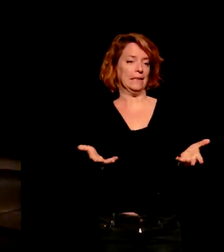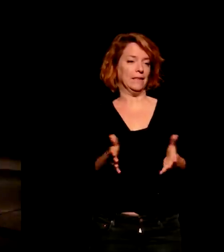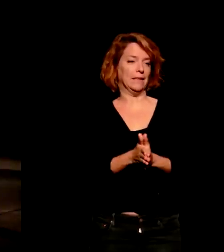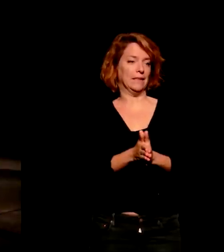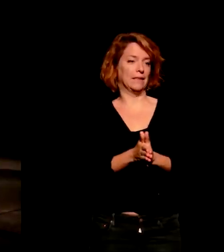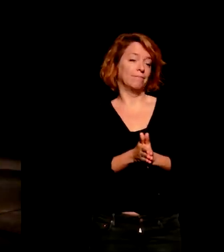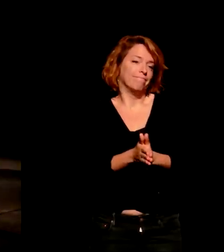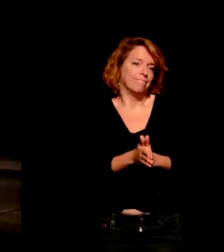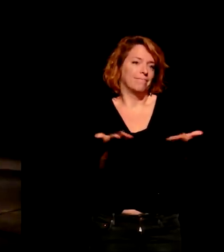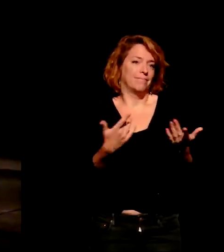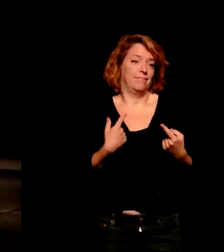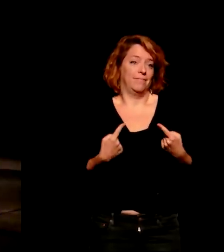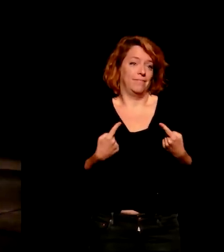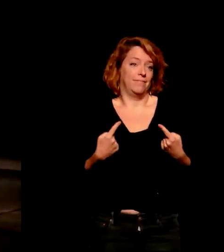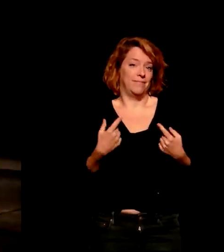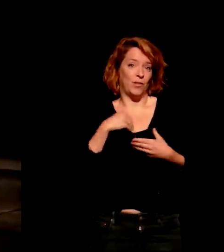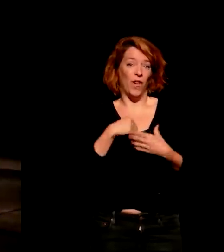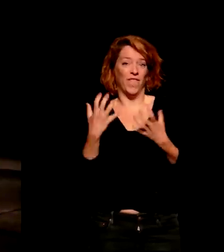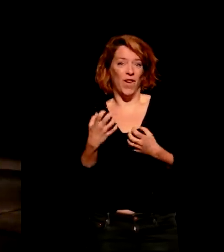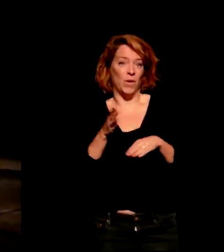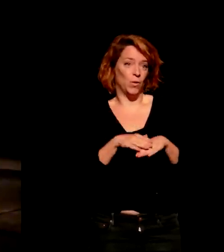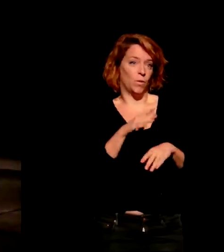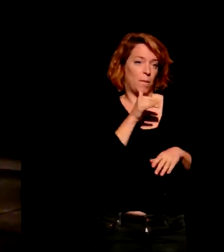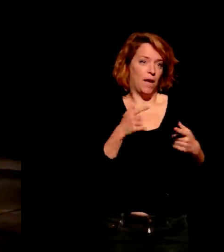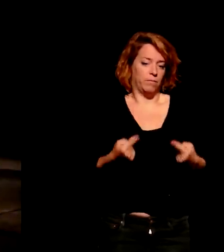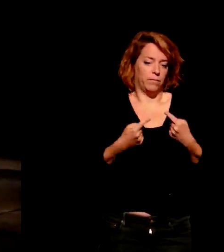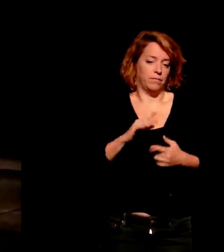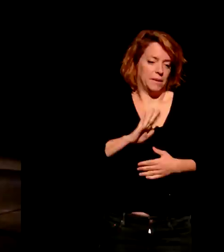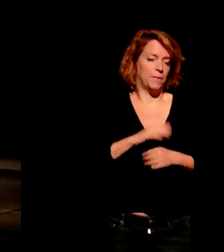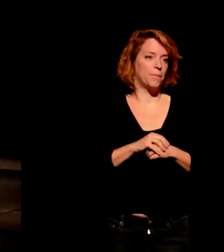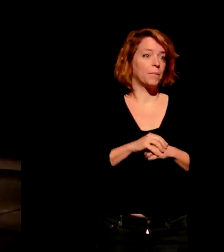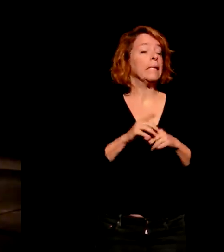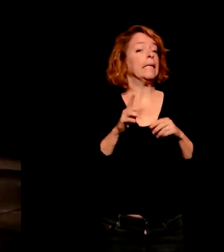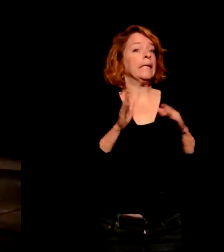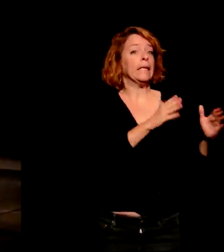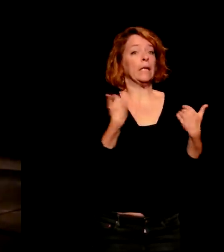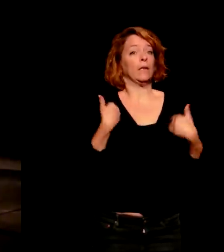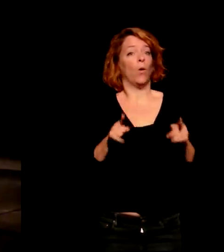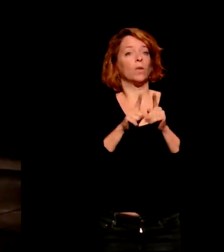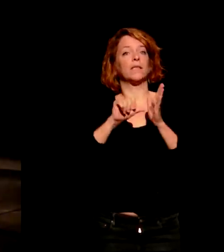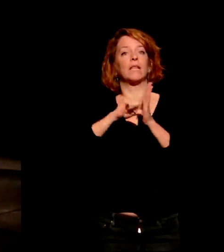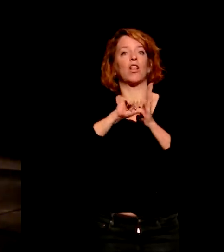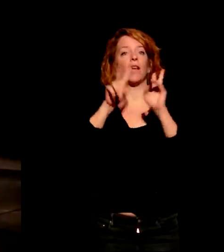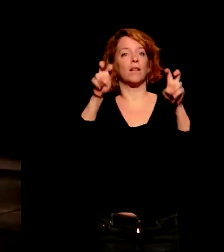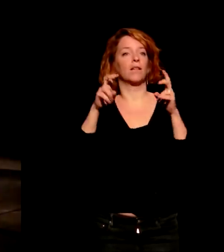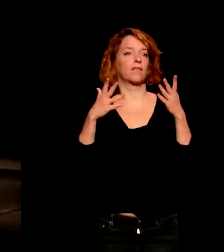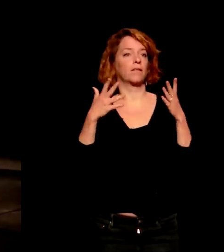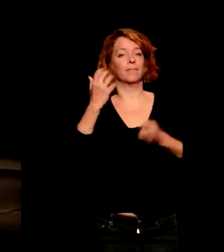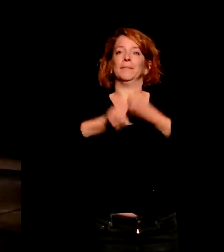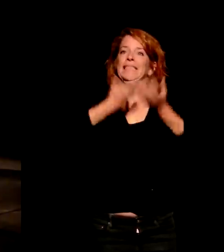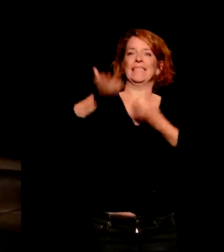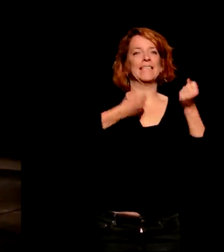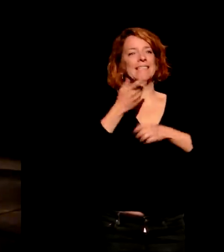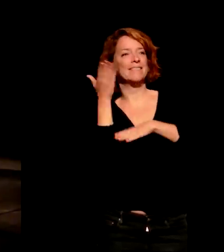Bon, on a tous nos contradictions, hein. On fait comme on peut. Je suis fanfaron. C'est pas juste que je me la pète,